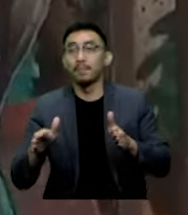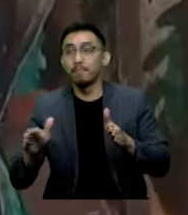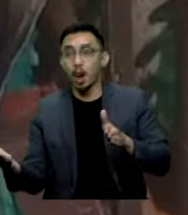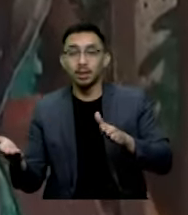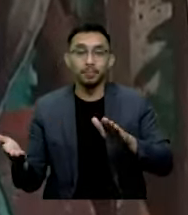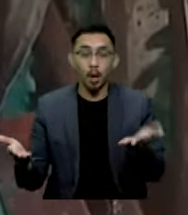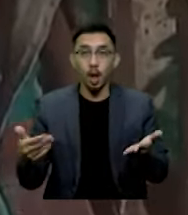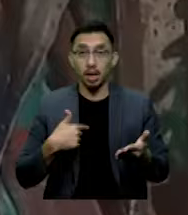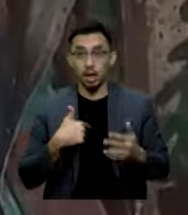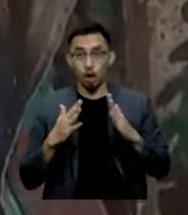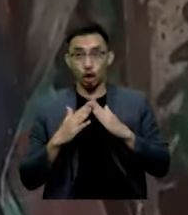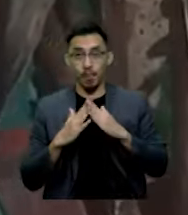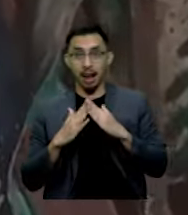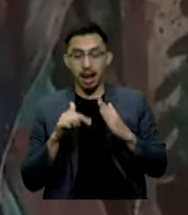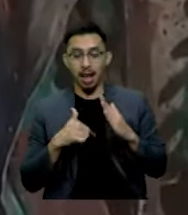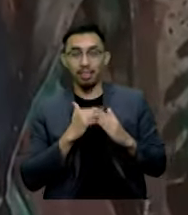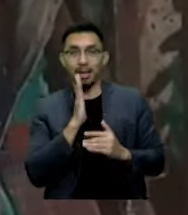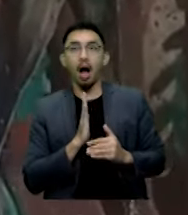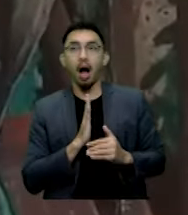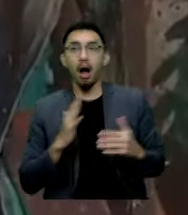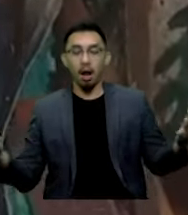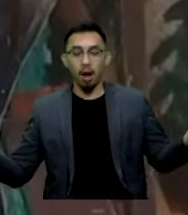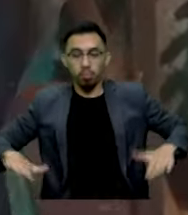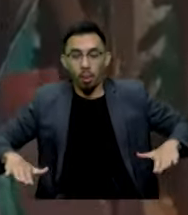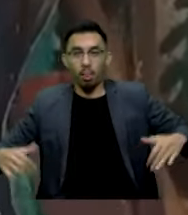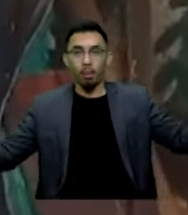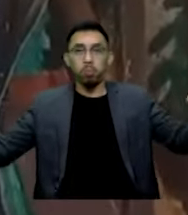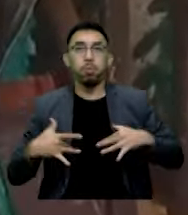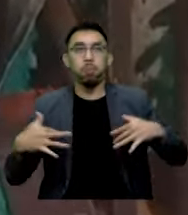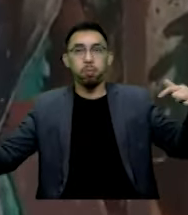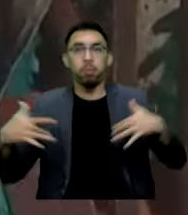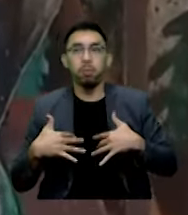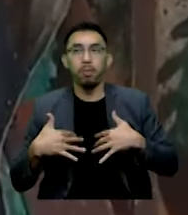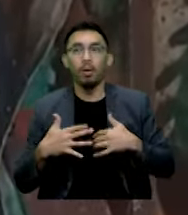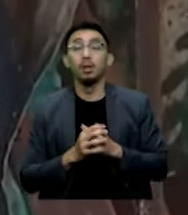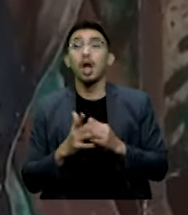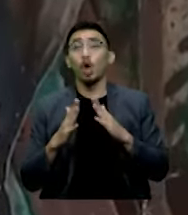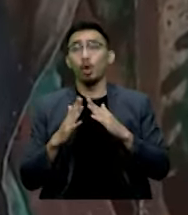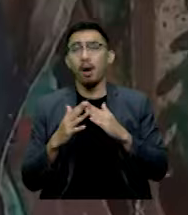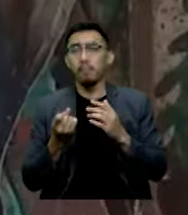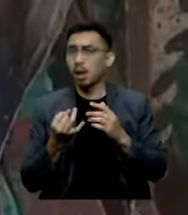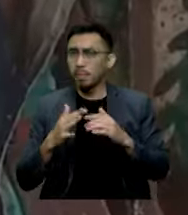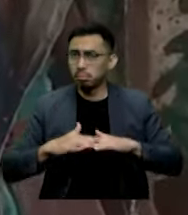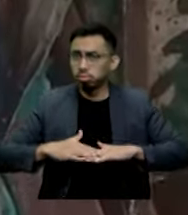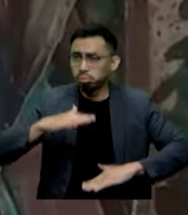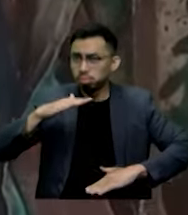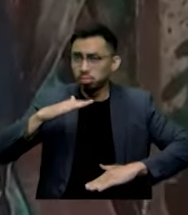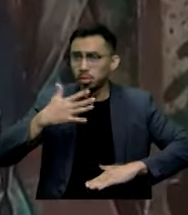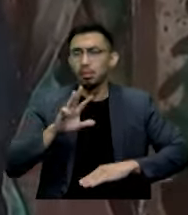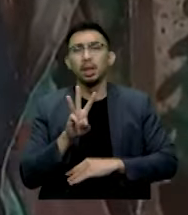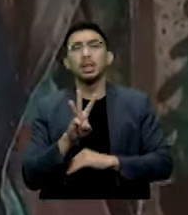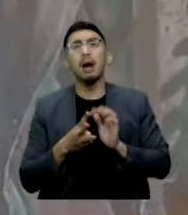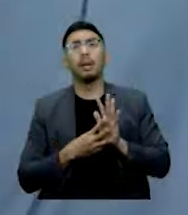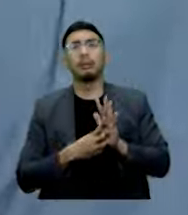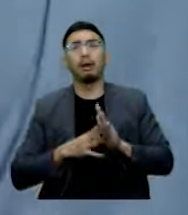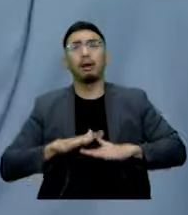pojok? Iya, jadi yang paling pojok di sini. Ini ketinggian di rumah Kang sendiri berapa meter sih, Kang? Kurang lebih 3 meter, karena di sini yang paling bawah